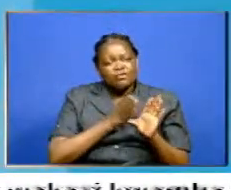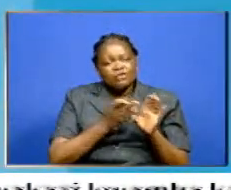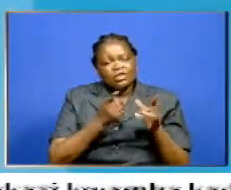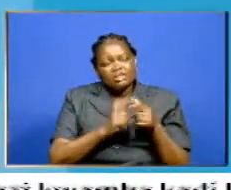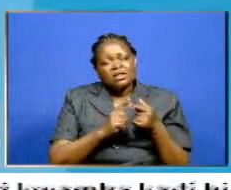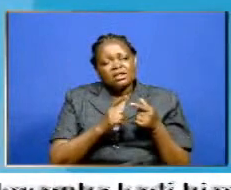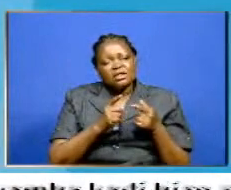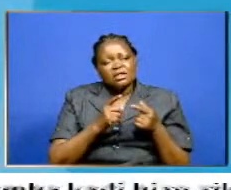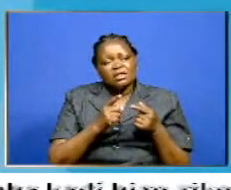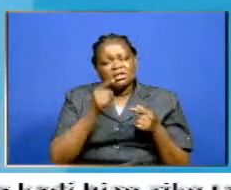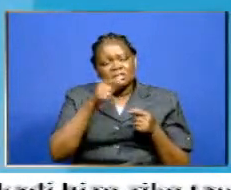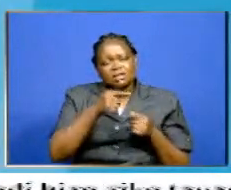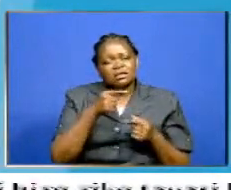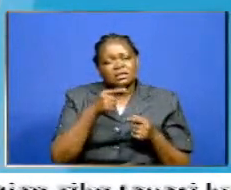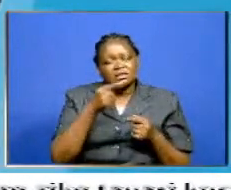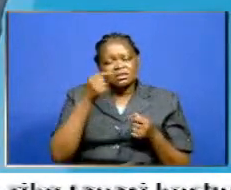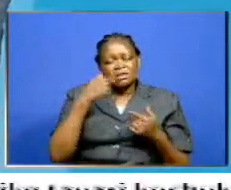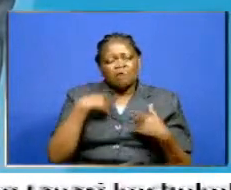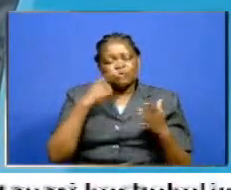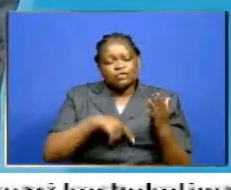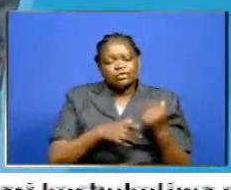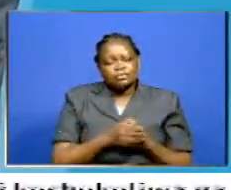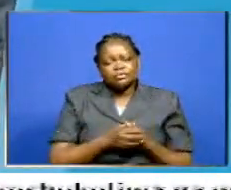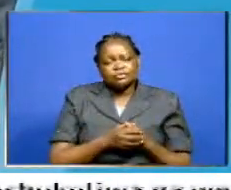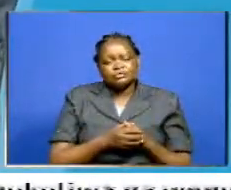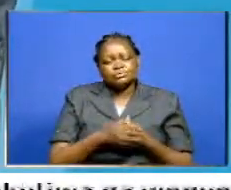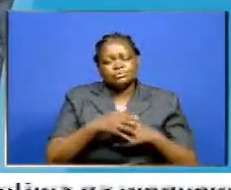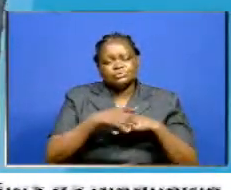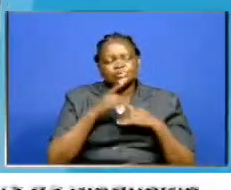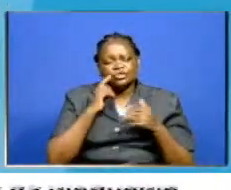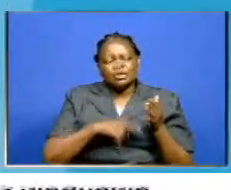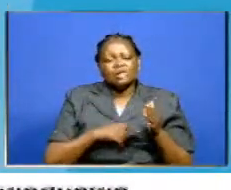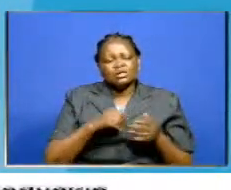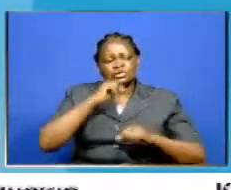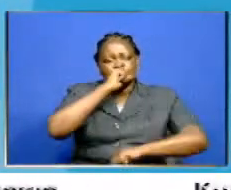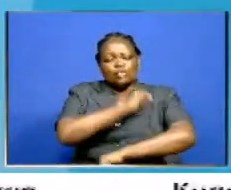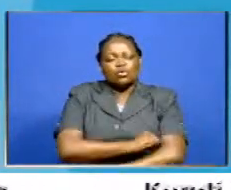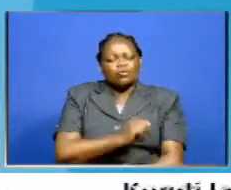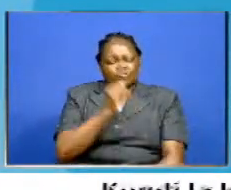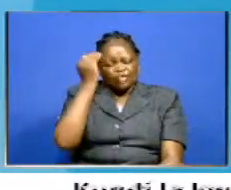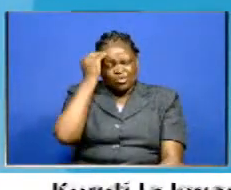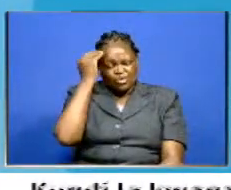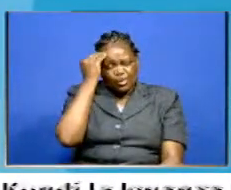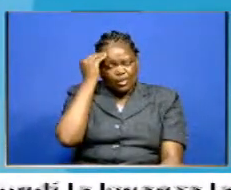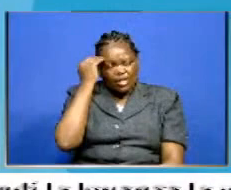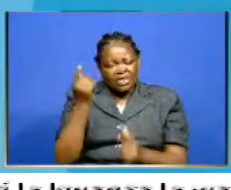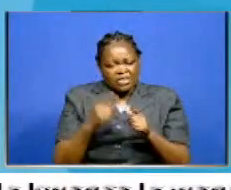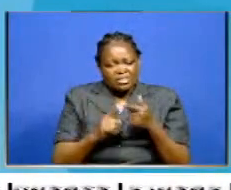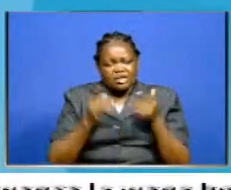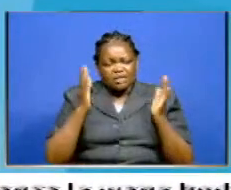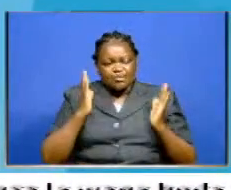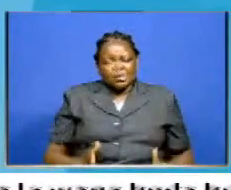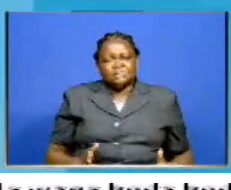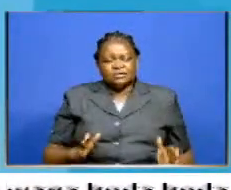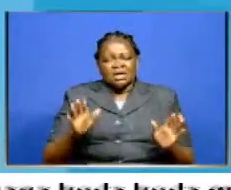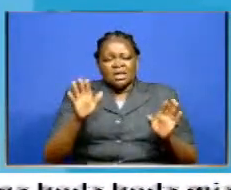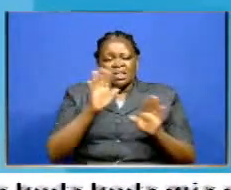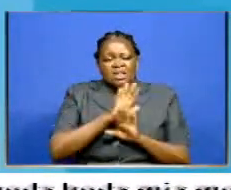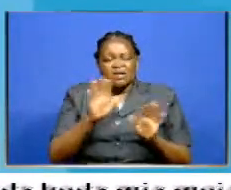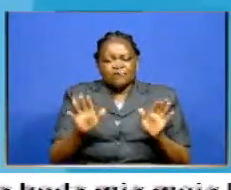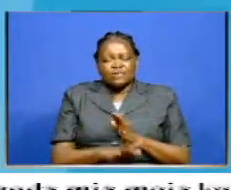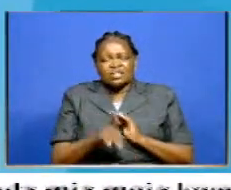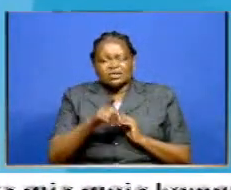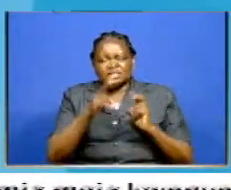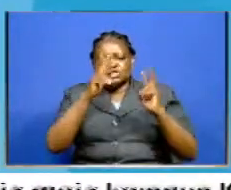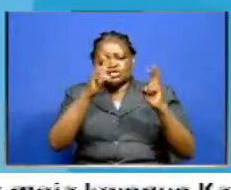kwa filosofia niko katika kwa kimombo tunaita school of thought ya pragmatist. Na mimi kwa hiyo mambo ya